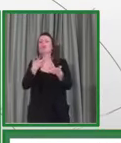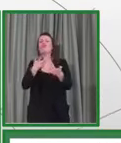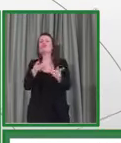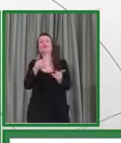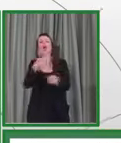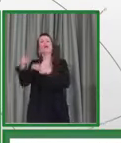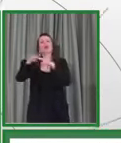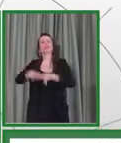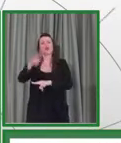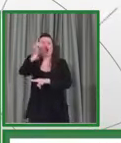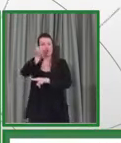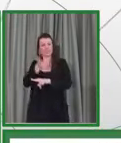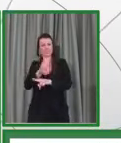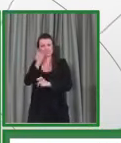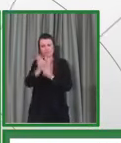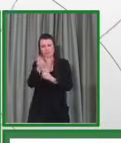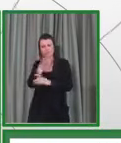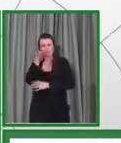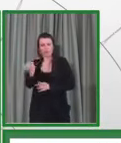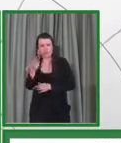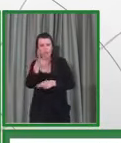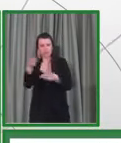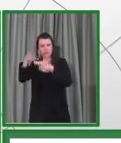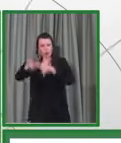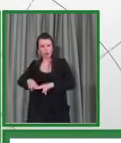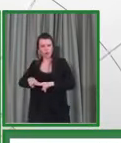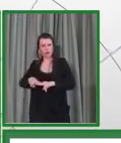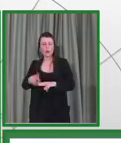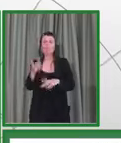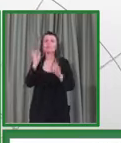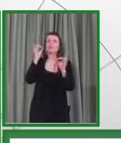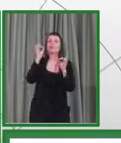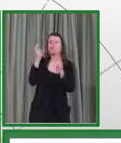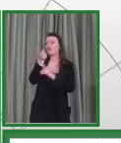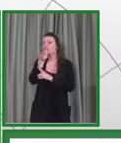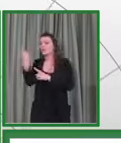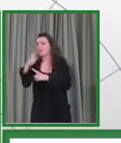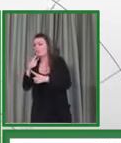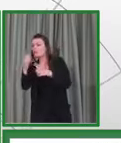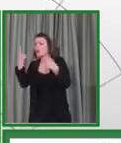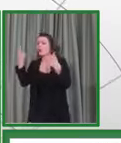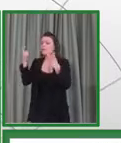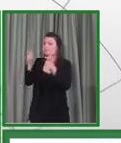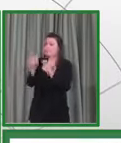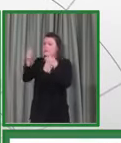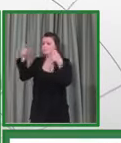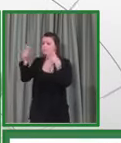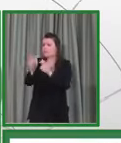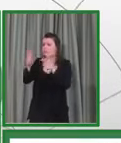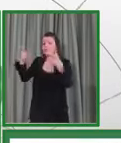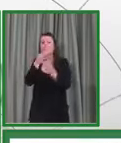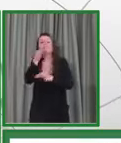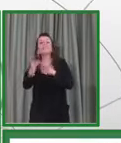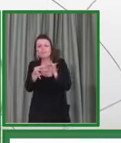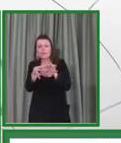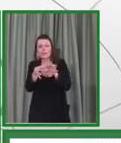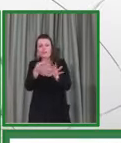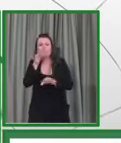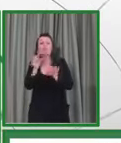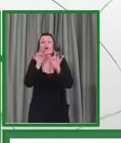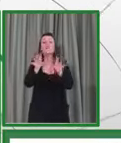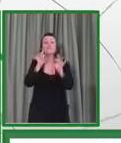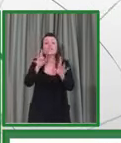una un elemento che a volte si abbassa a volte si alza cioè c'è il virus gira ancora gira